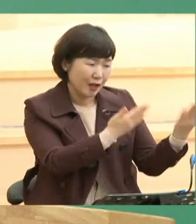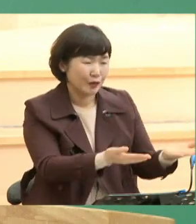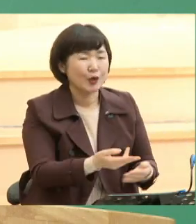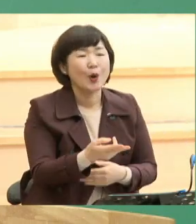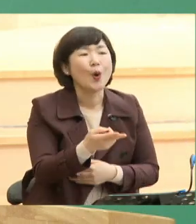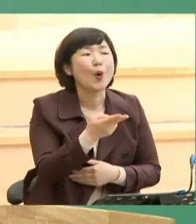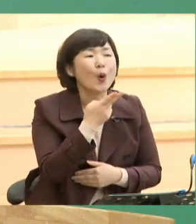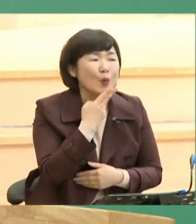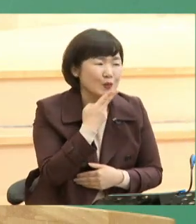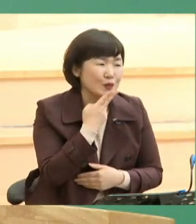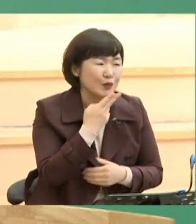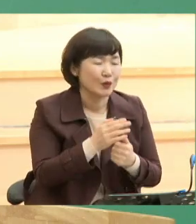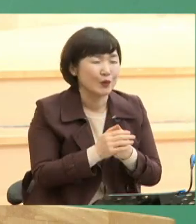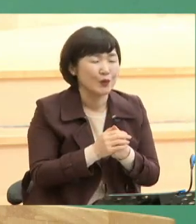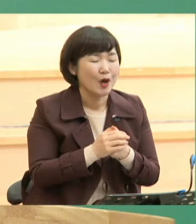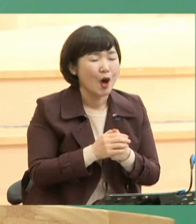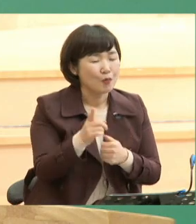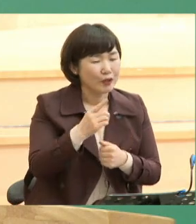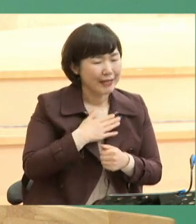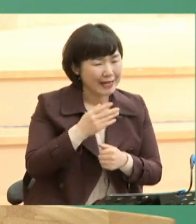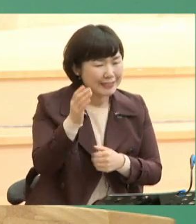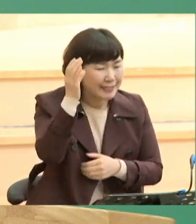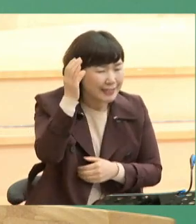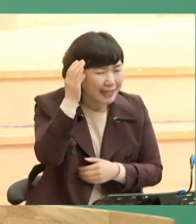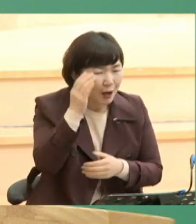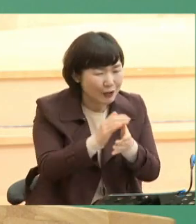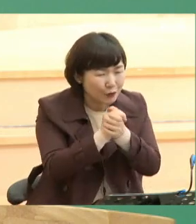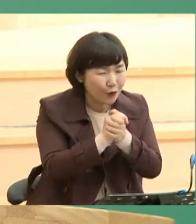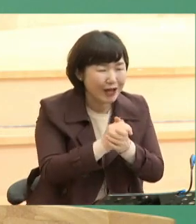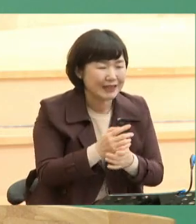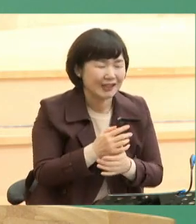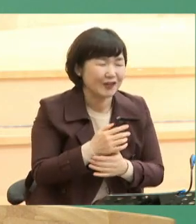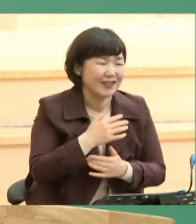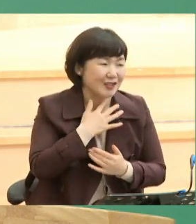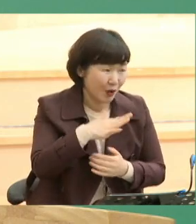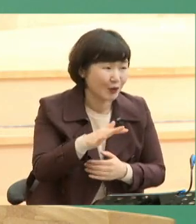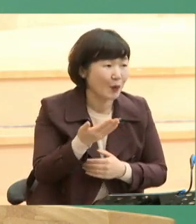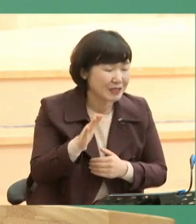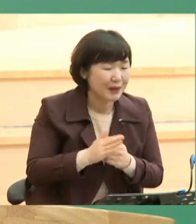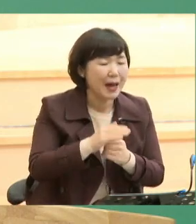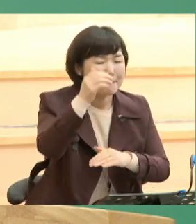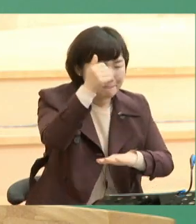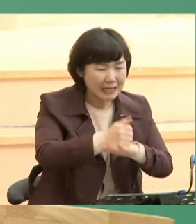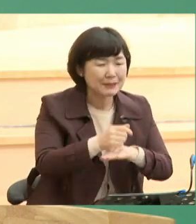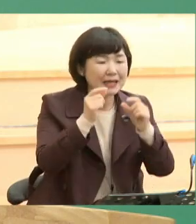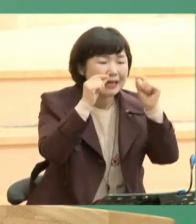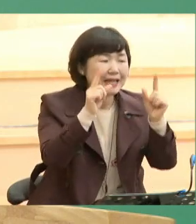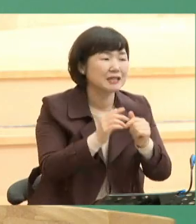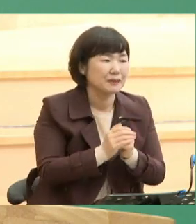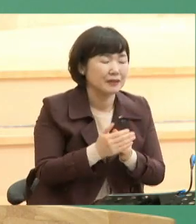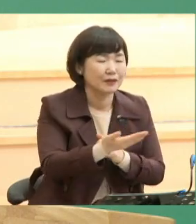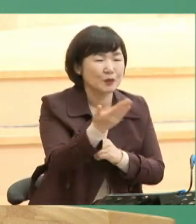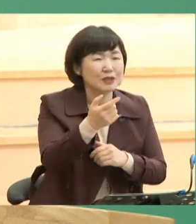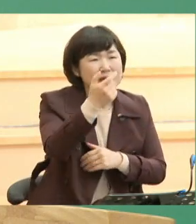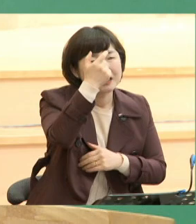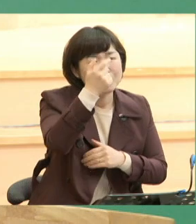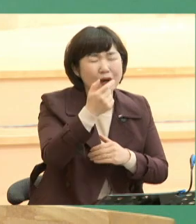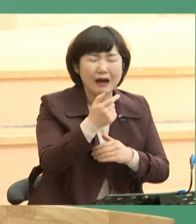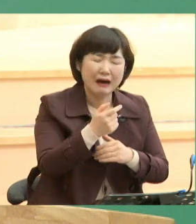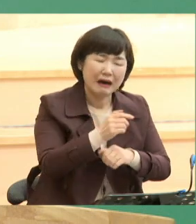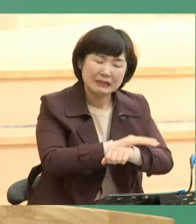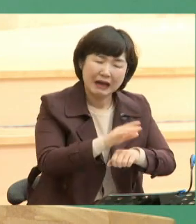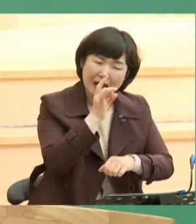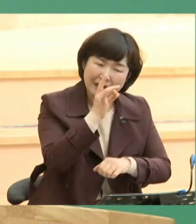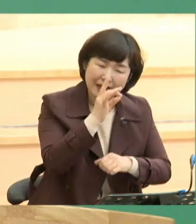알게 되어 줘서 물론 그걸 바라고 한 건 아닌데 나중에 깨닫게 되었다 그 말인 거에요 여러분 기도가 막혀서 지금 힘들어하고 계신